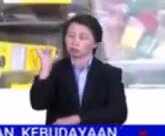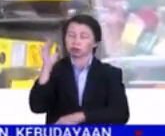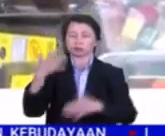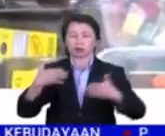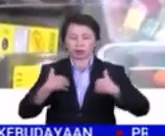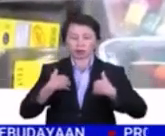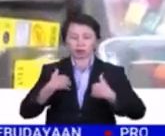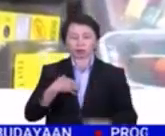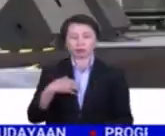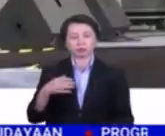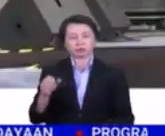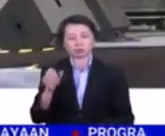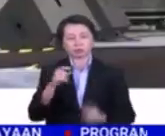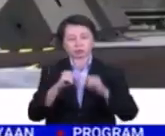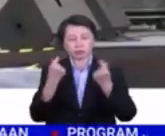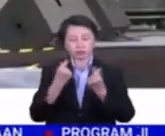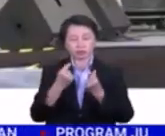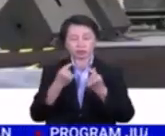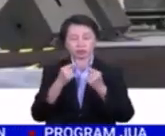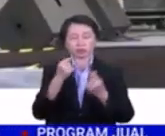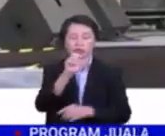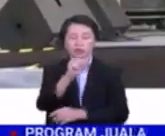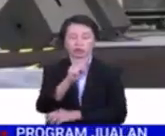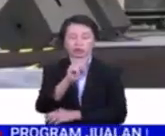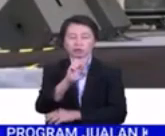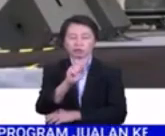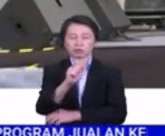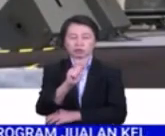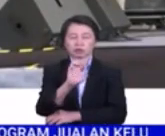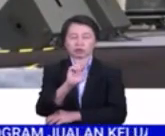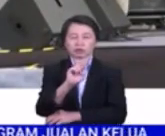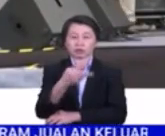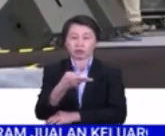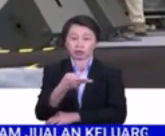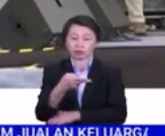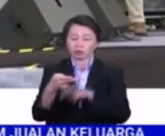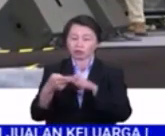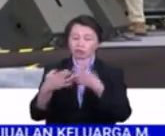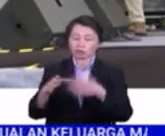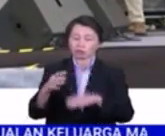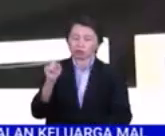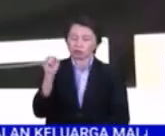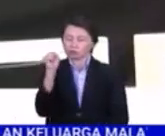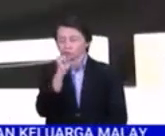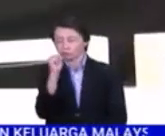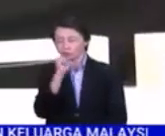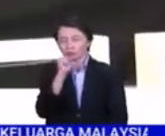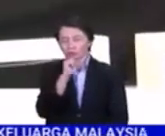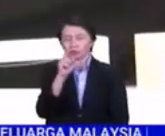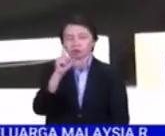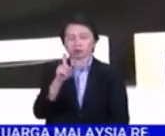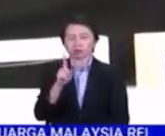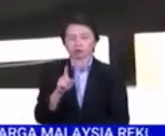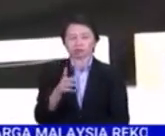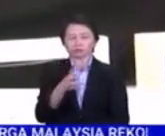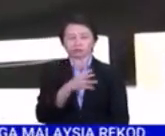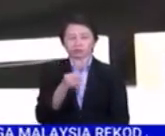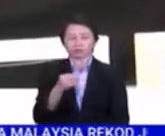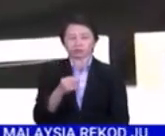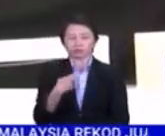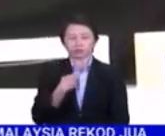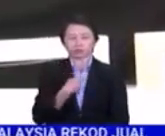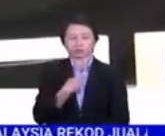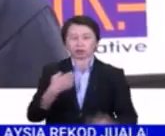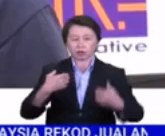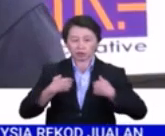adakan persembahan dari kumpulan Search. Setelah sekian lama mereka mempersembahkan secara sebuah band, dan selain itu